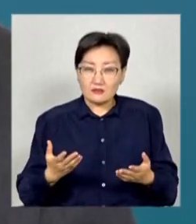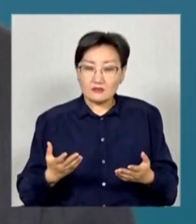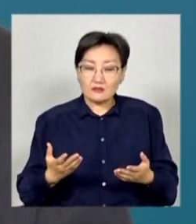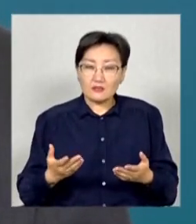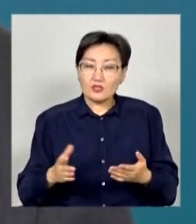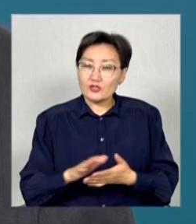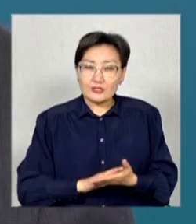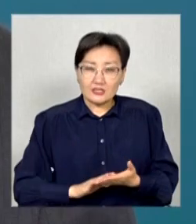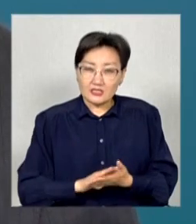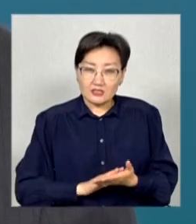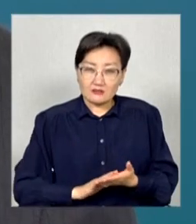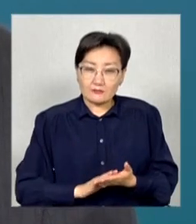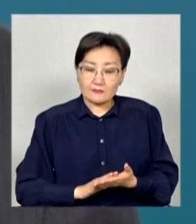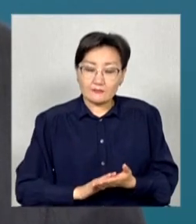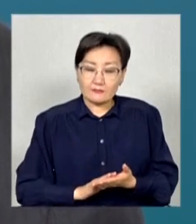никаких